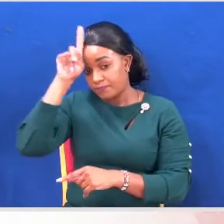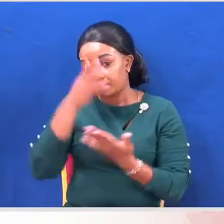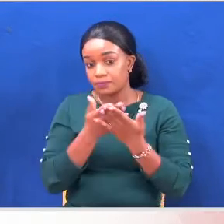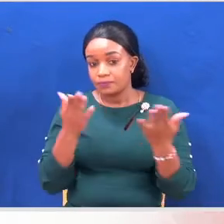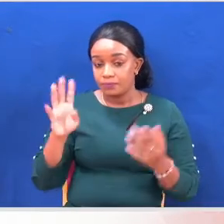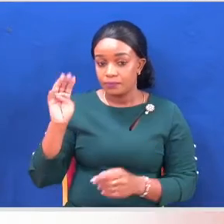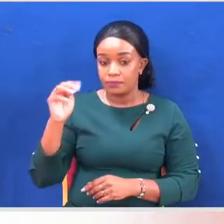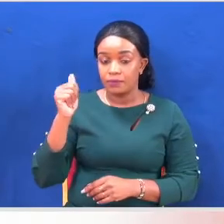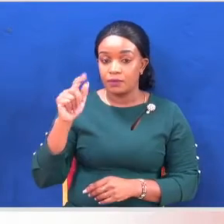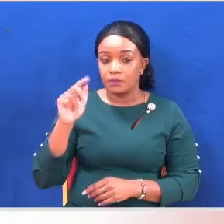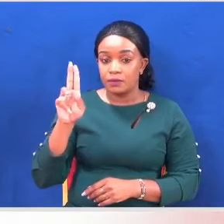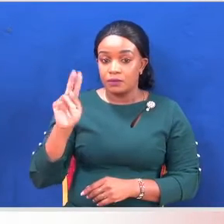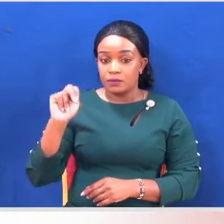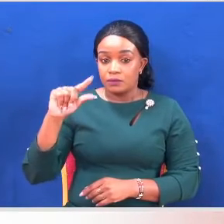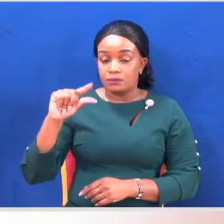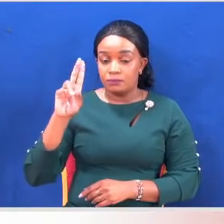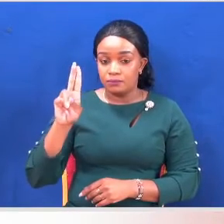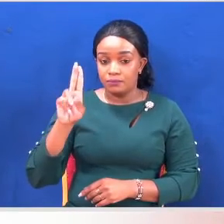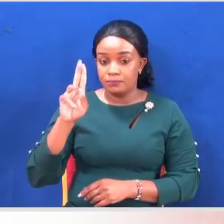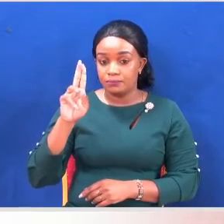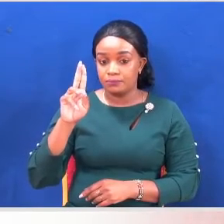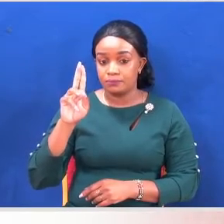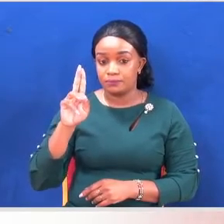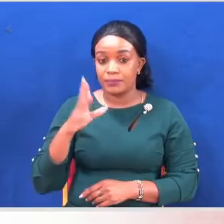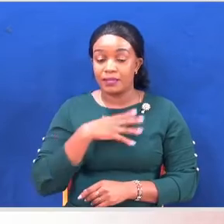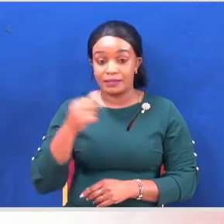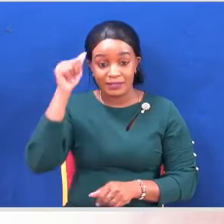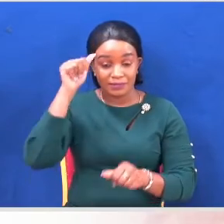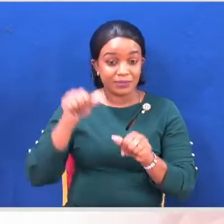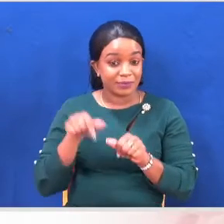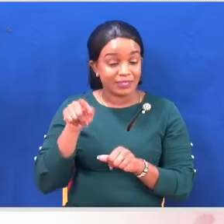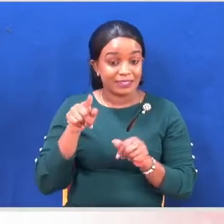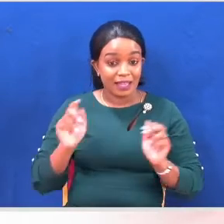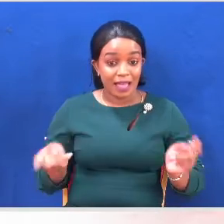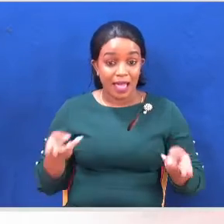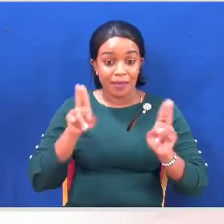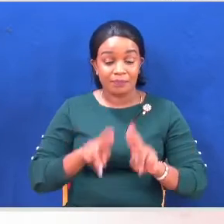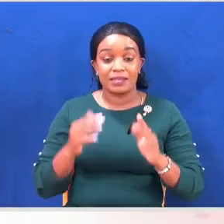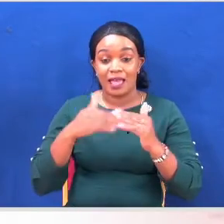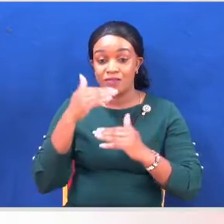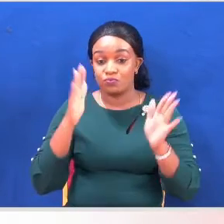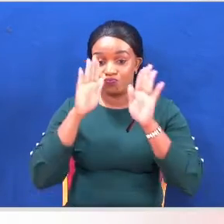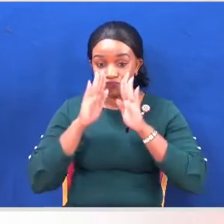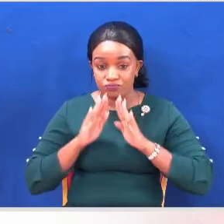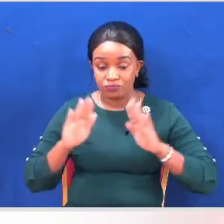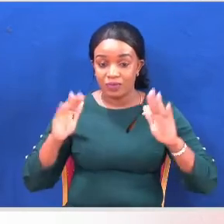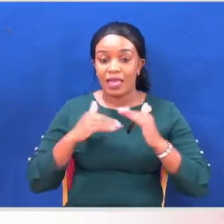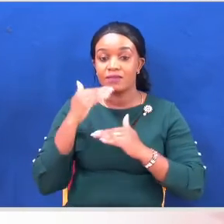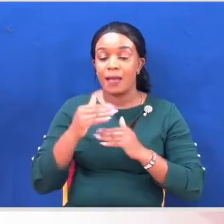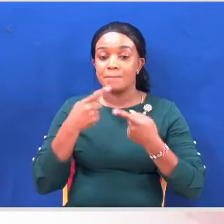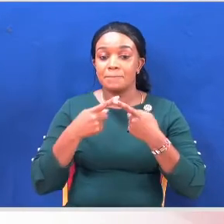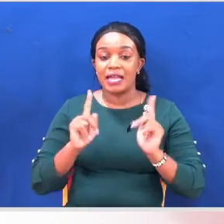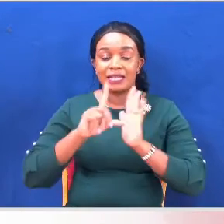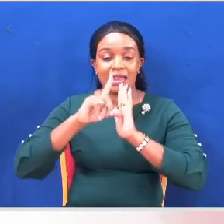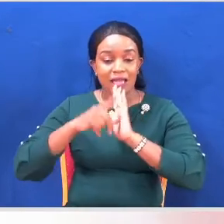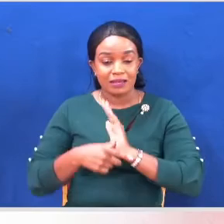Kumbuka uchaguzi ulingwananga the nashara leo ulianza kwa utulivu mkuu, ila saa chache baadaye ukachukua